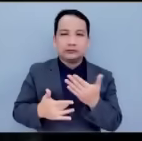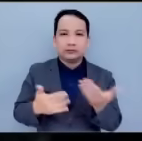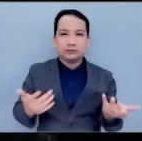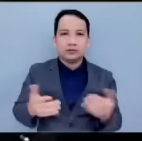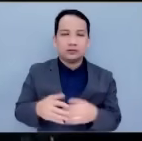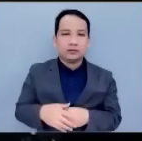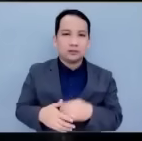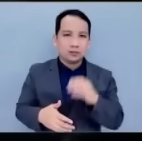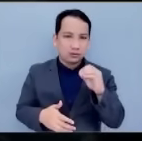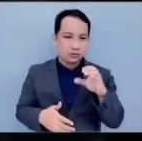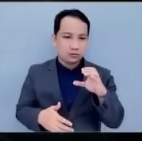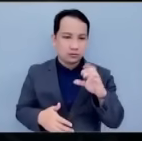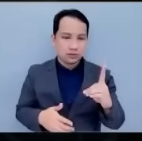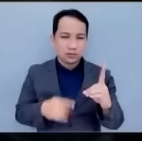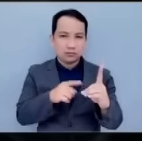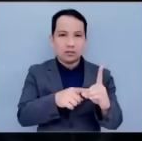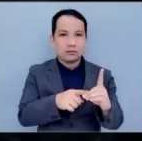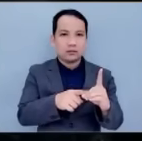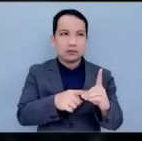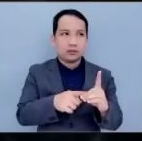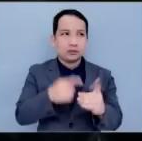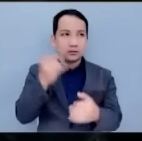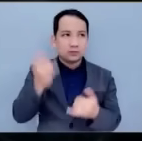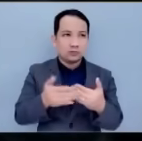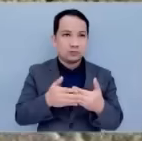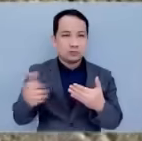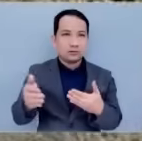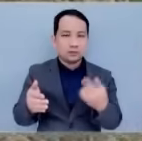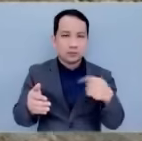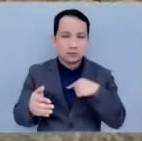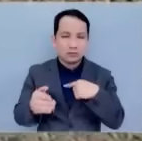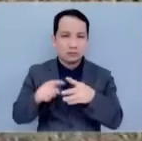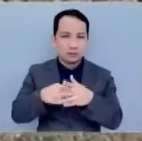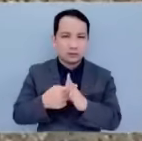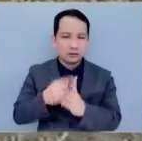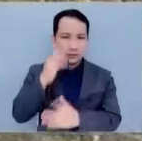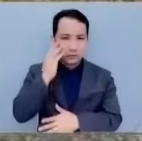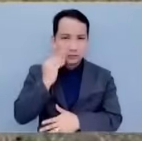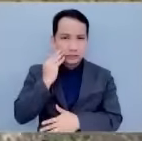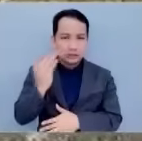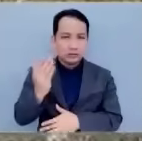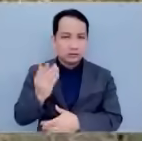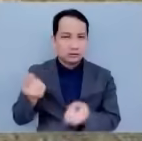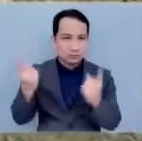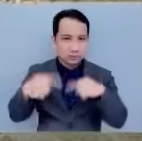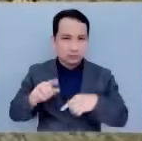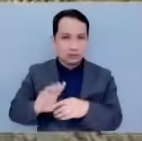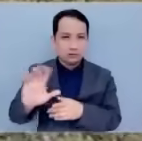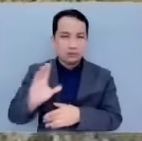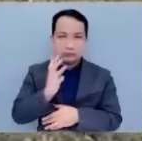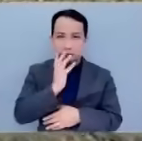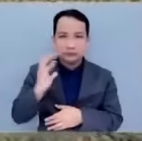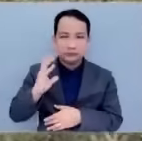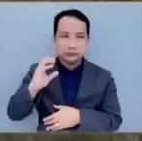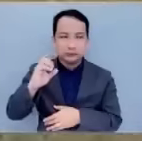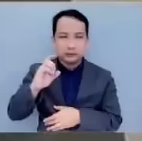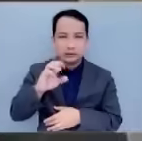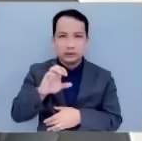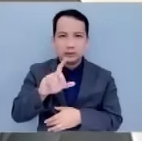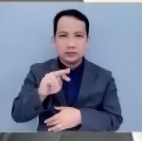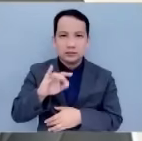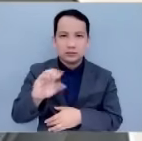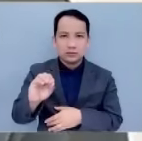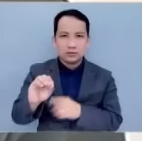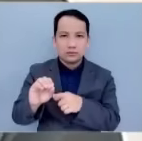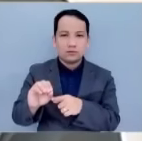OCD, huling bahagi ng Marso o sa Abril pa magsisimulang makaranas ng pinsala mula sa matinding El Nino. Yung mismong bayan